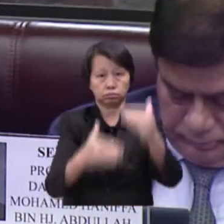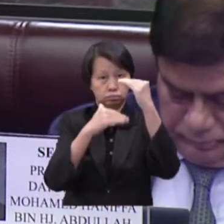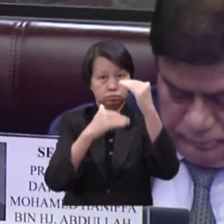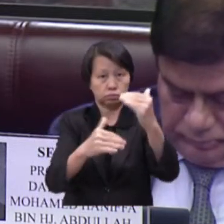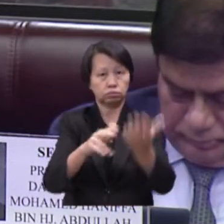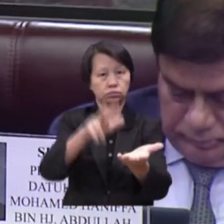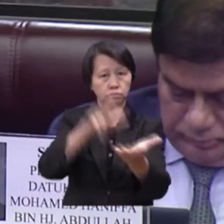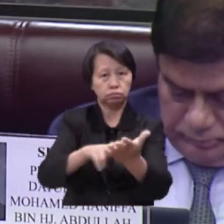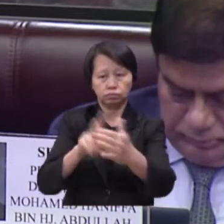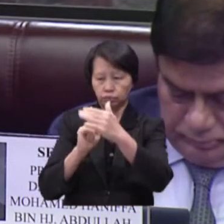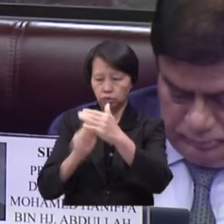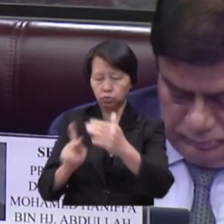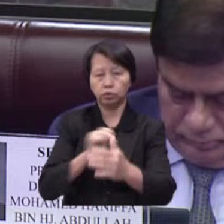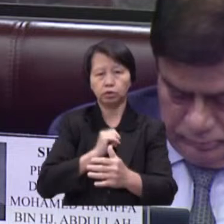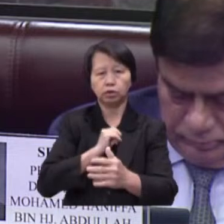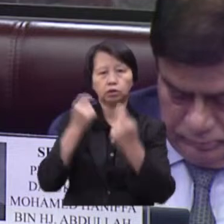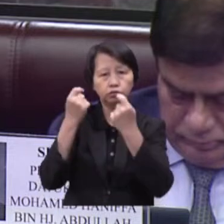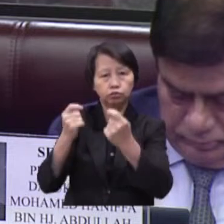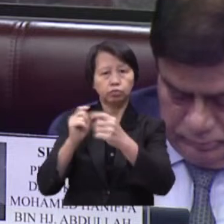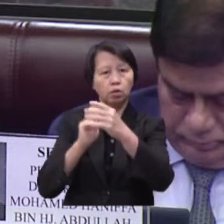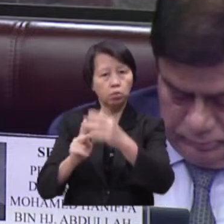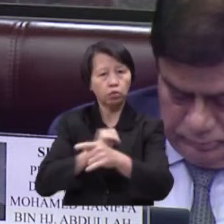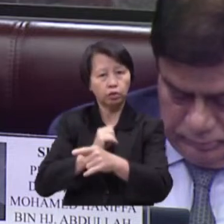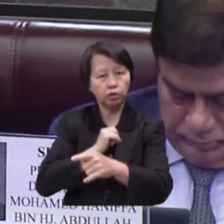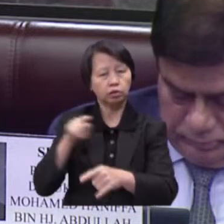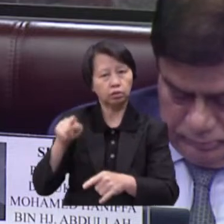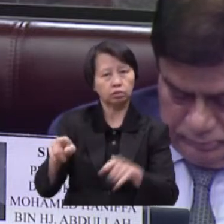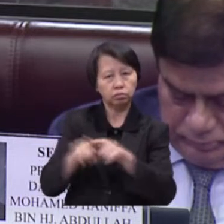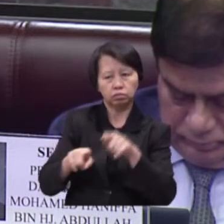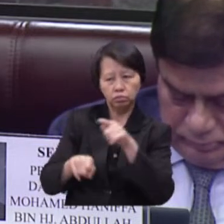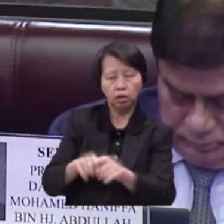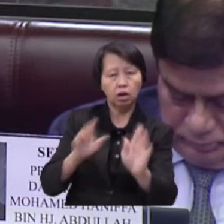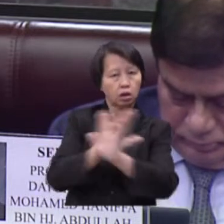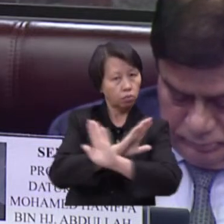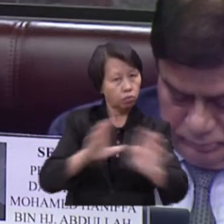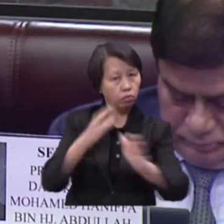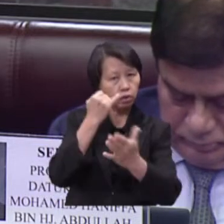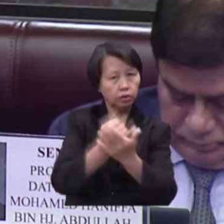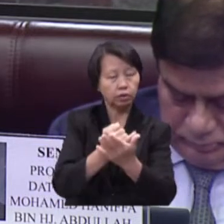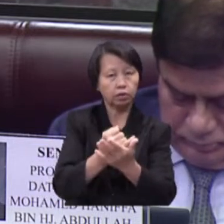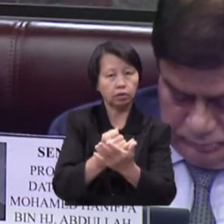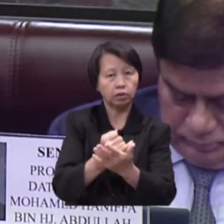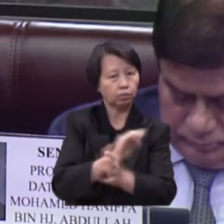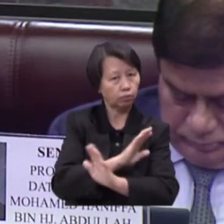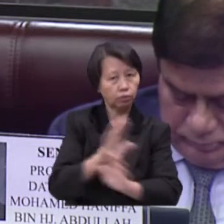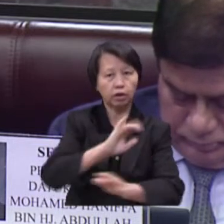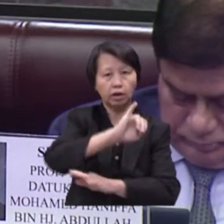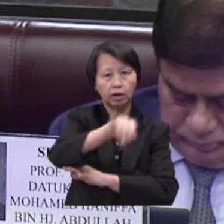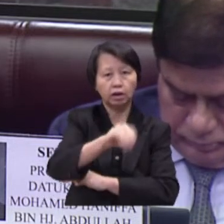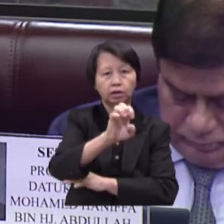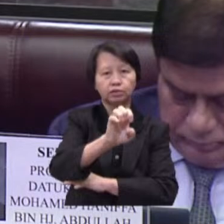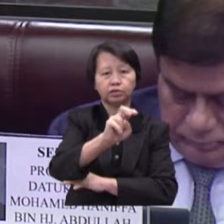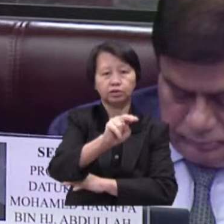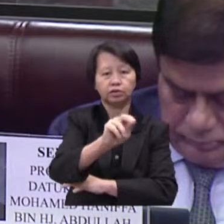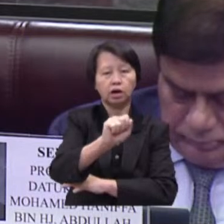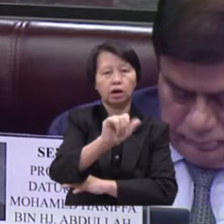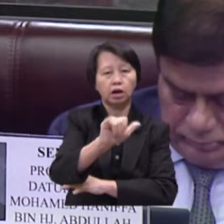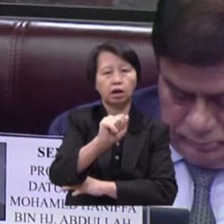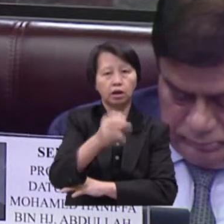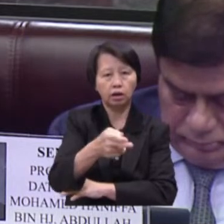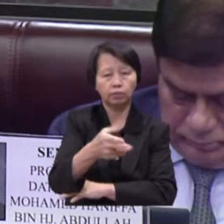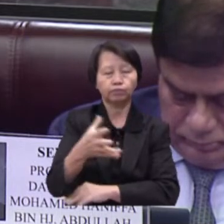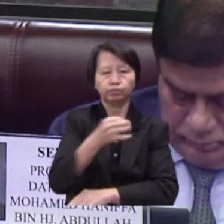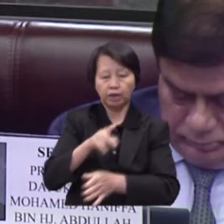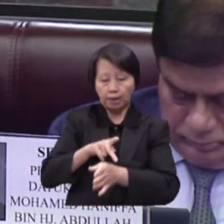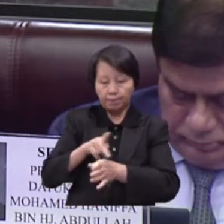klasifikasi bunuh diri atau percobaan bunuh diri yang dianggap sebagai bukan jenayah untuk perkara ini apakah tinjauan pakai